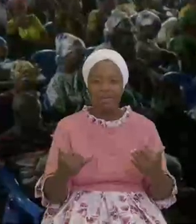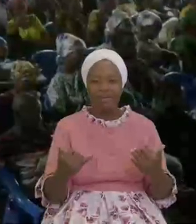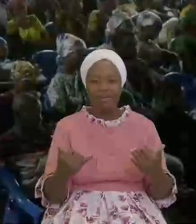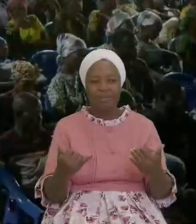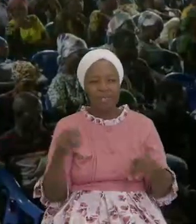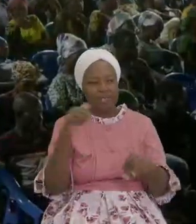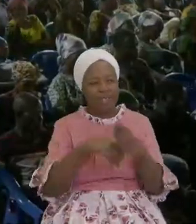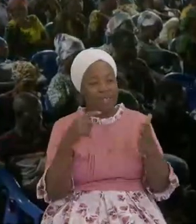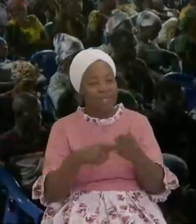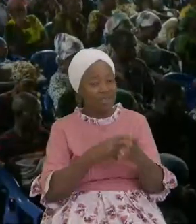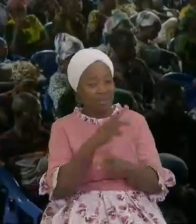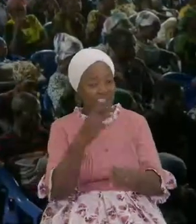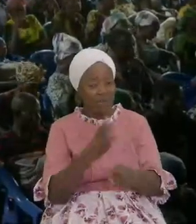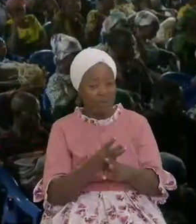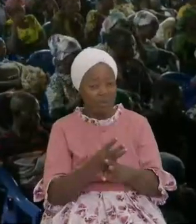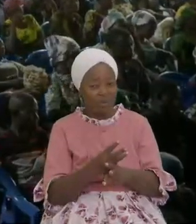Maintenant,